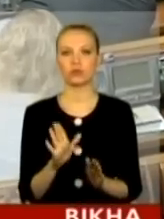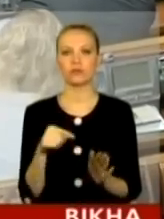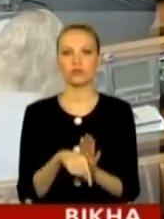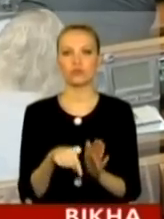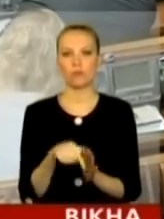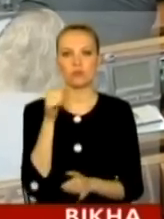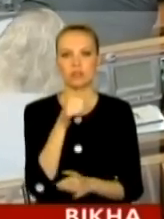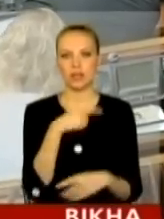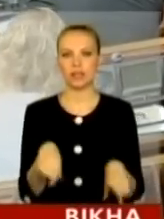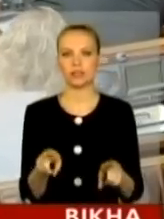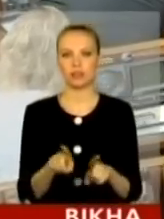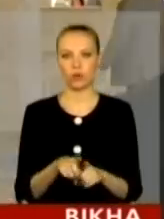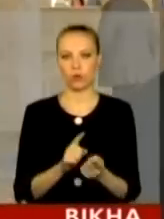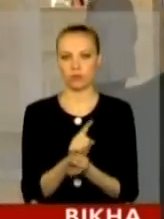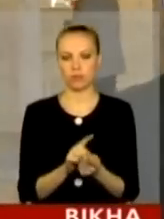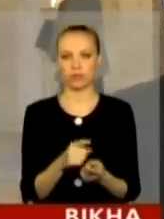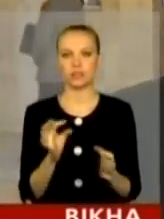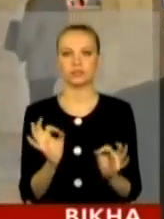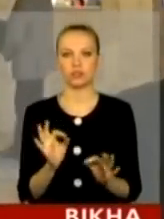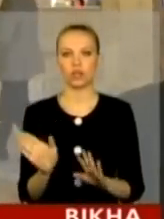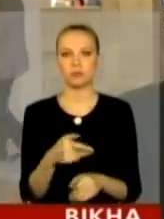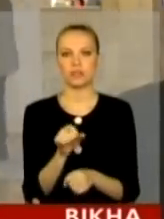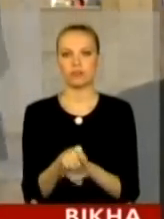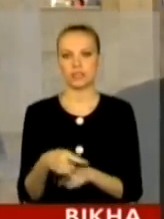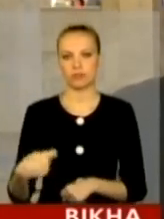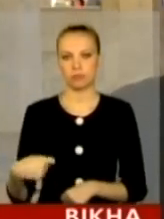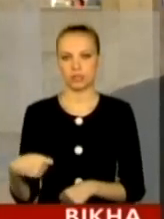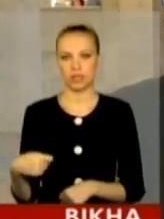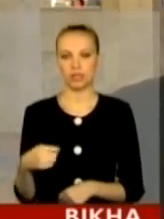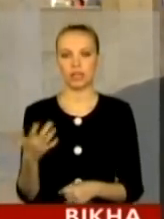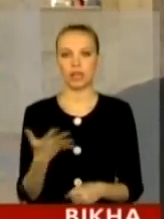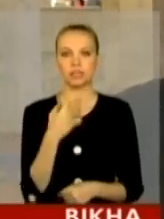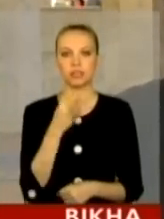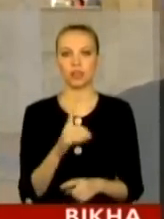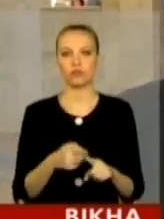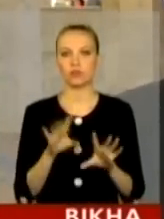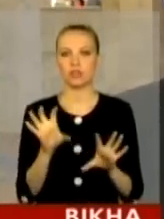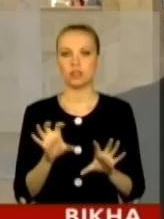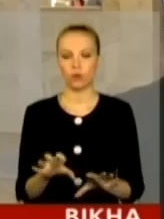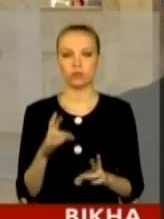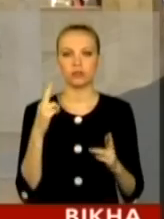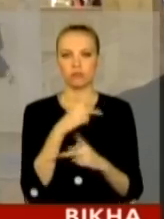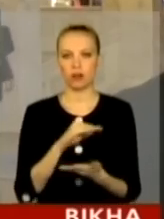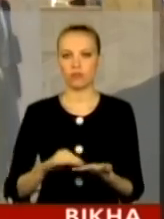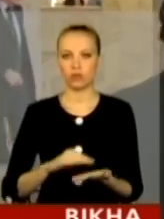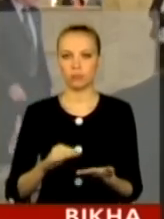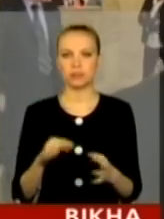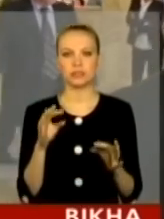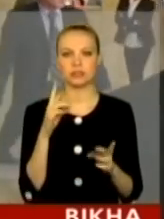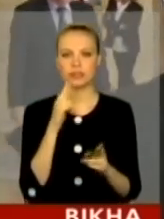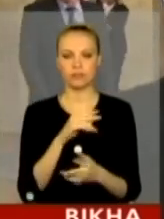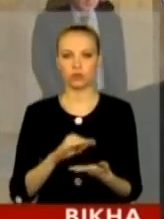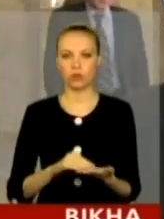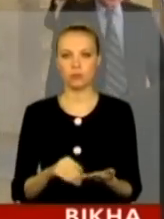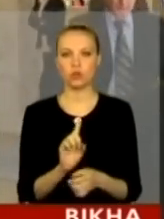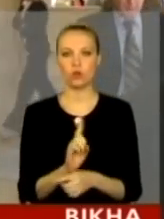секрет такої метаморфози це звичайно після вказівки президента який сказав що цей закон неправильно написаний невірно написаний